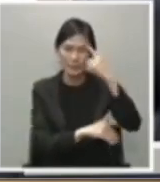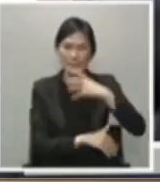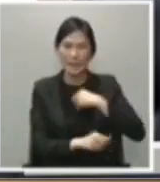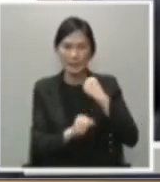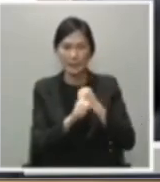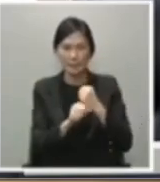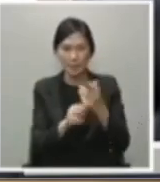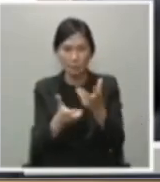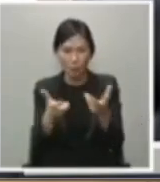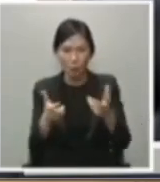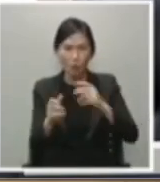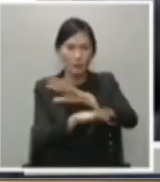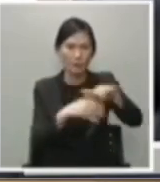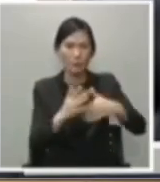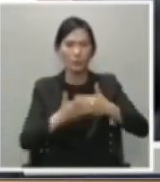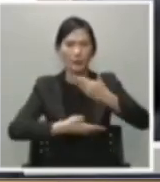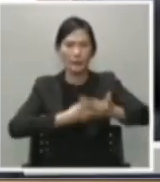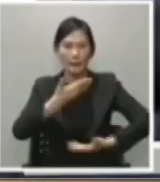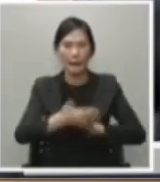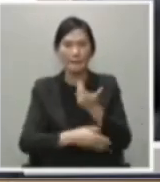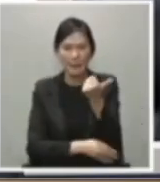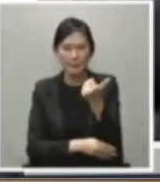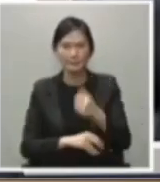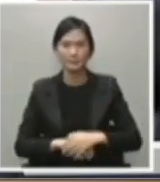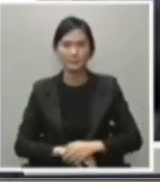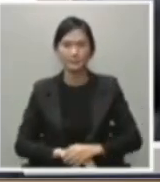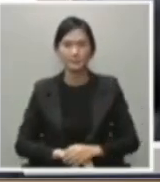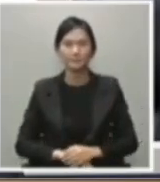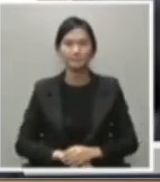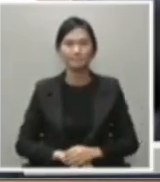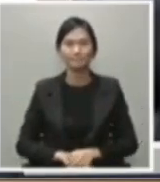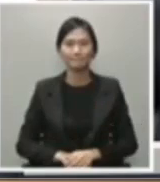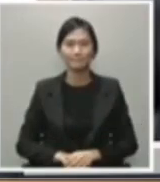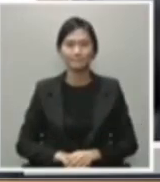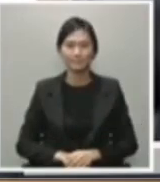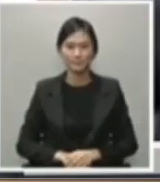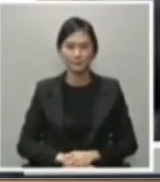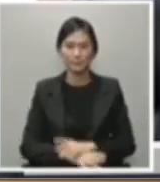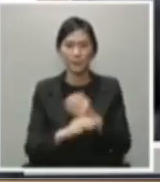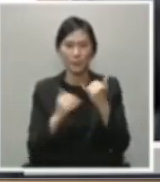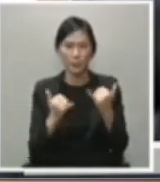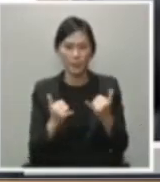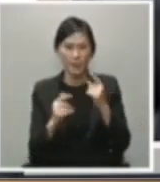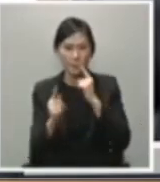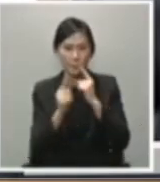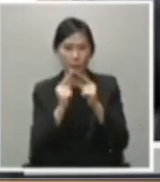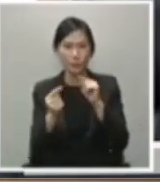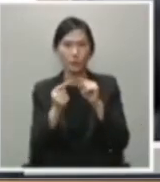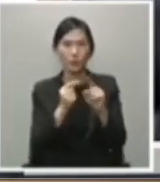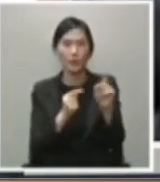ให้สินค้าของเราขายได้นะครับนอกจากนั้นแล้วนะครับวันนี้เราคุยกันเรื่อง PM